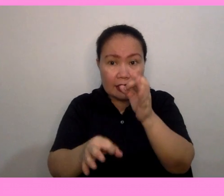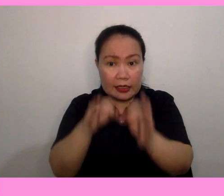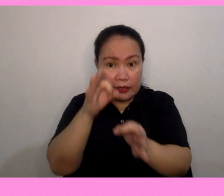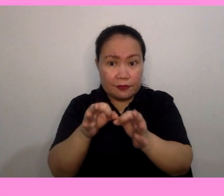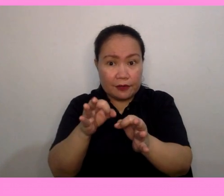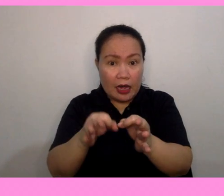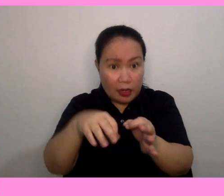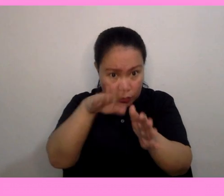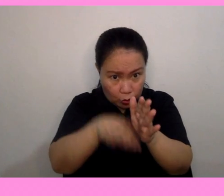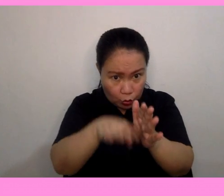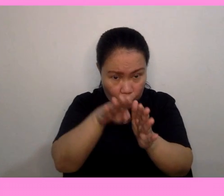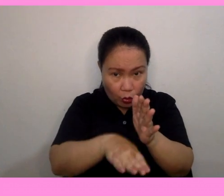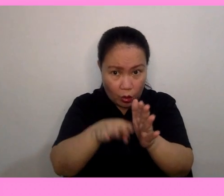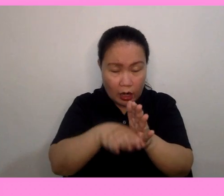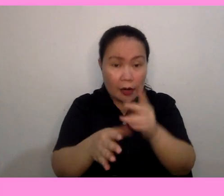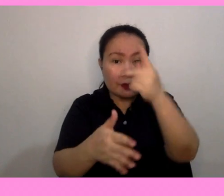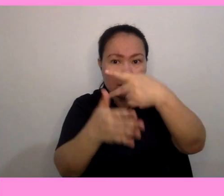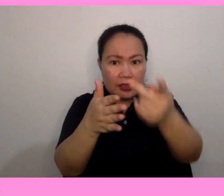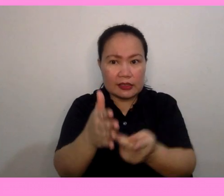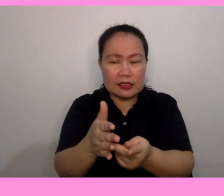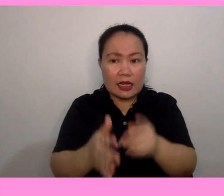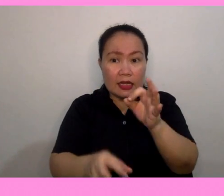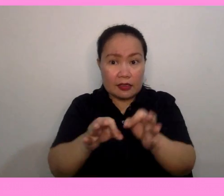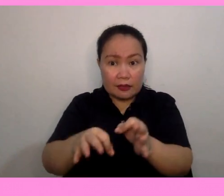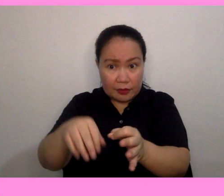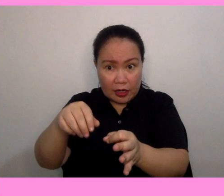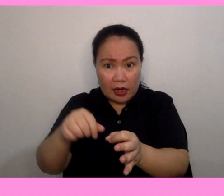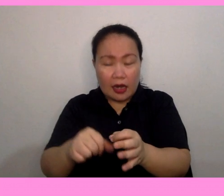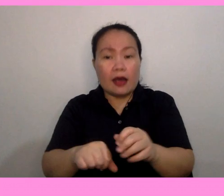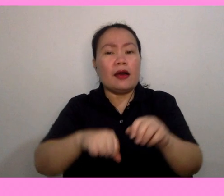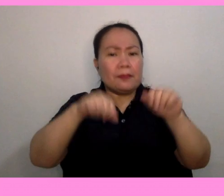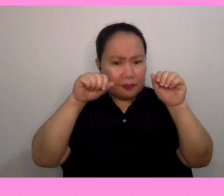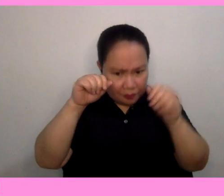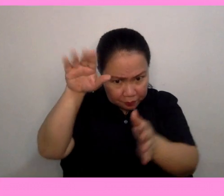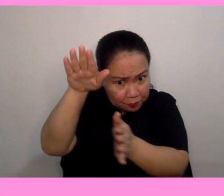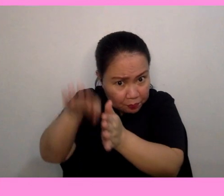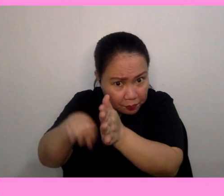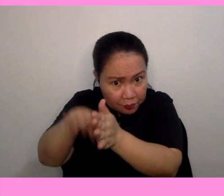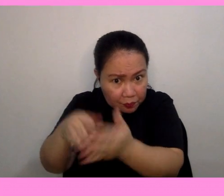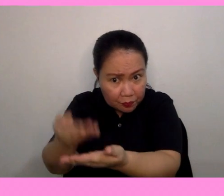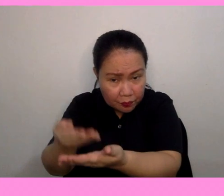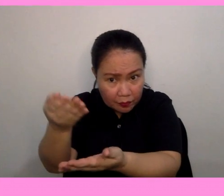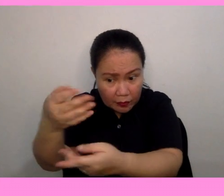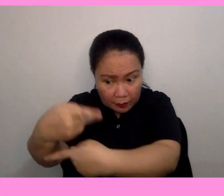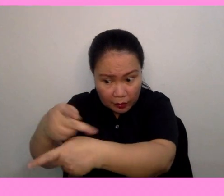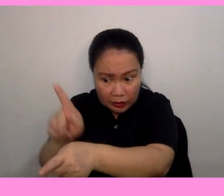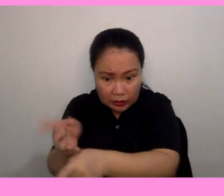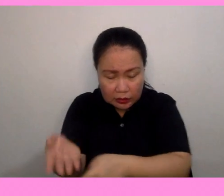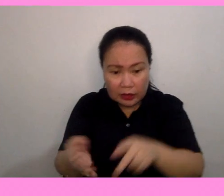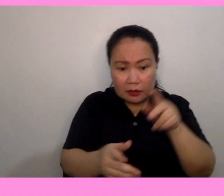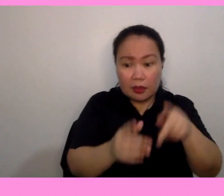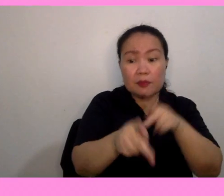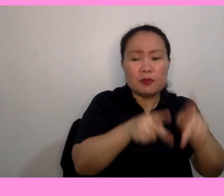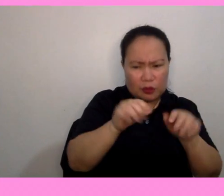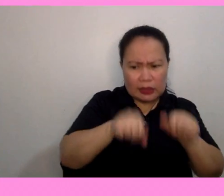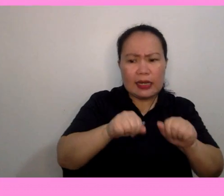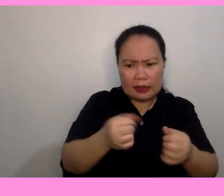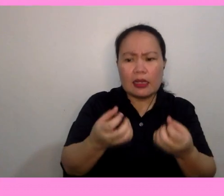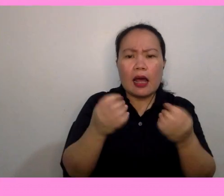ng bilihin, mas mataas ang kakayahan ng kita ng tao na makabili ng mas maraming